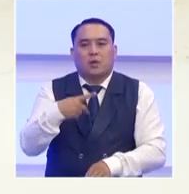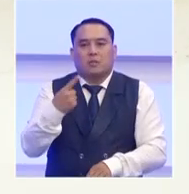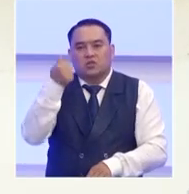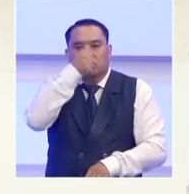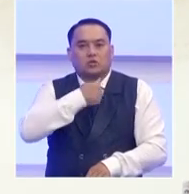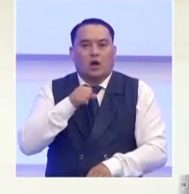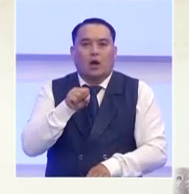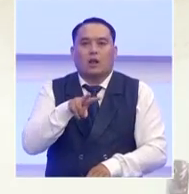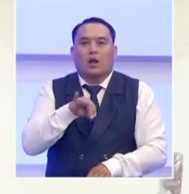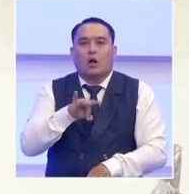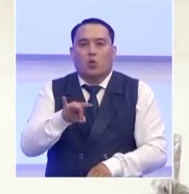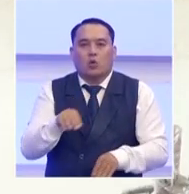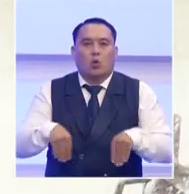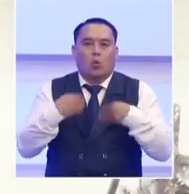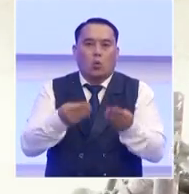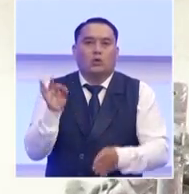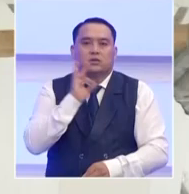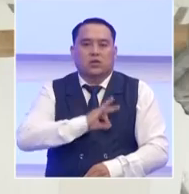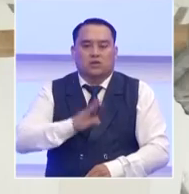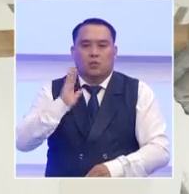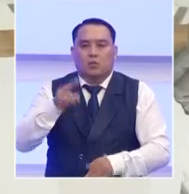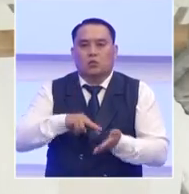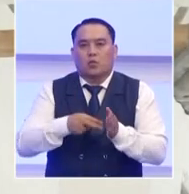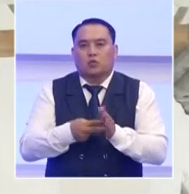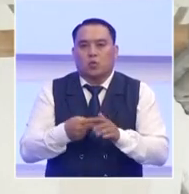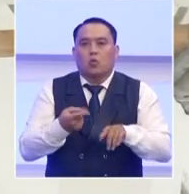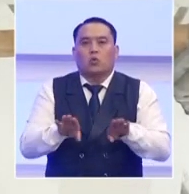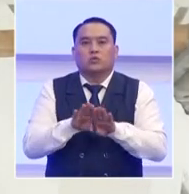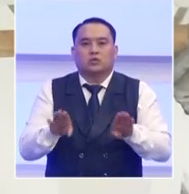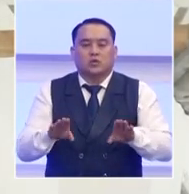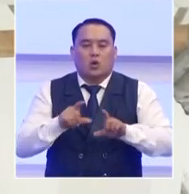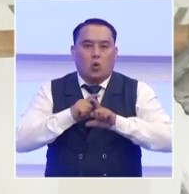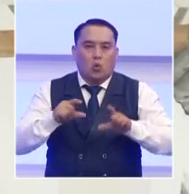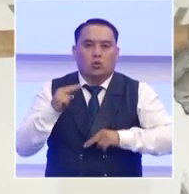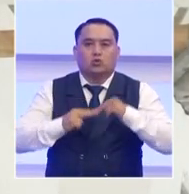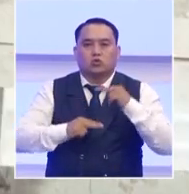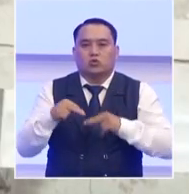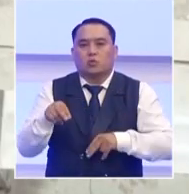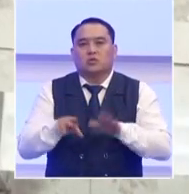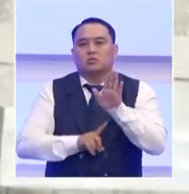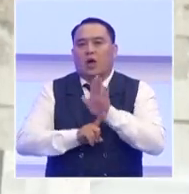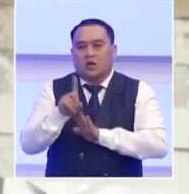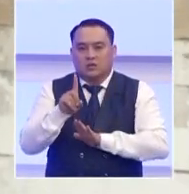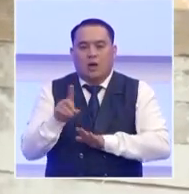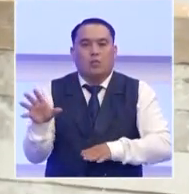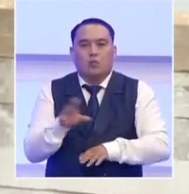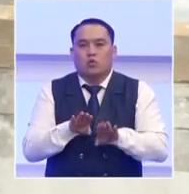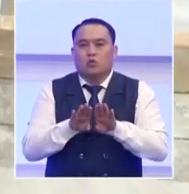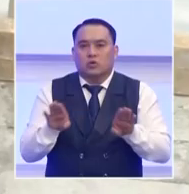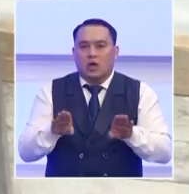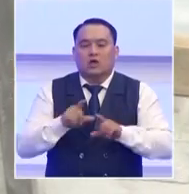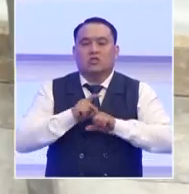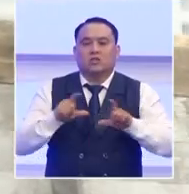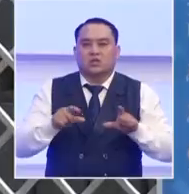2021 жылы Алакөл ауданында да қолданысқа берілмек. Мамандардың айтуынша, нысанның құрылыс жұмыстары басталған. Жалпы мұндай